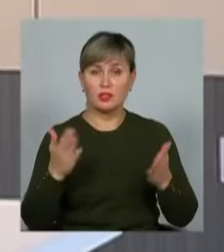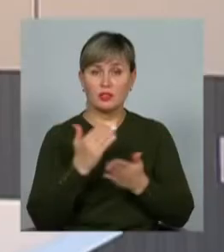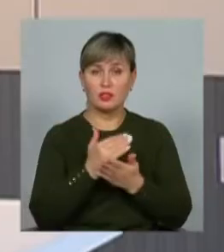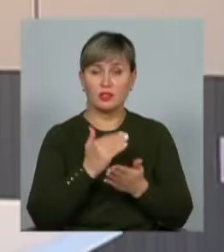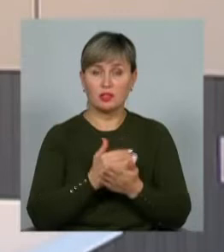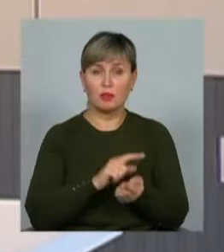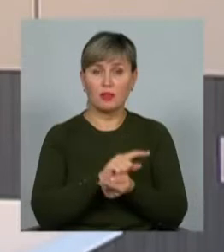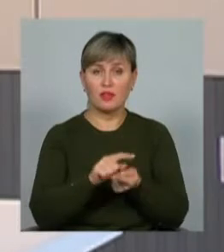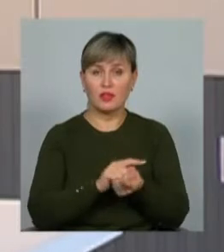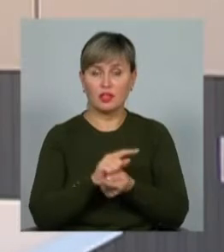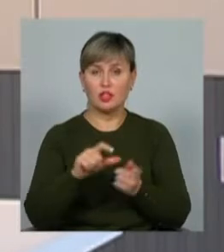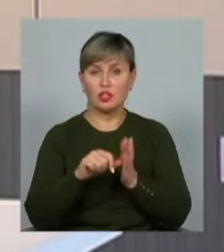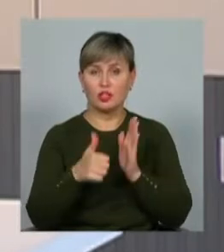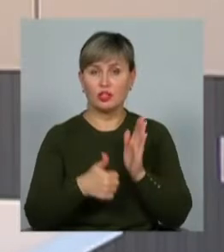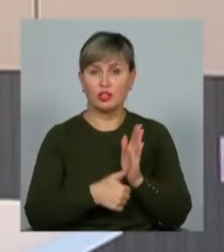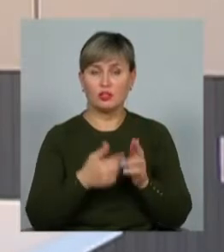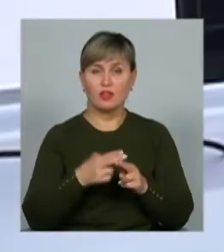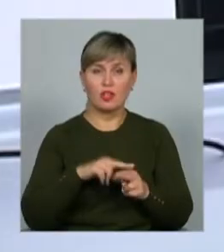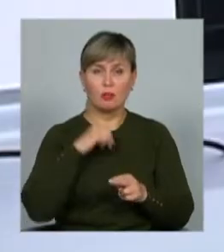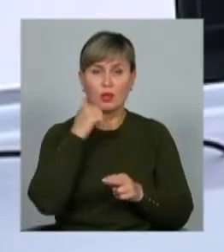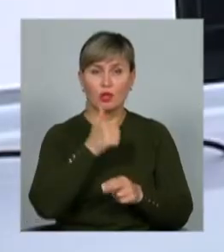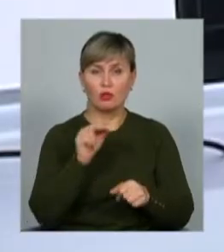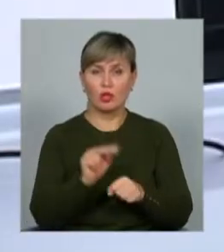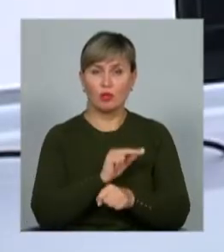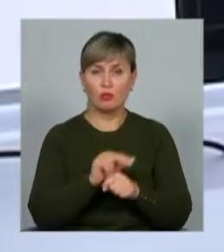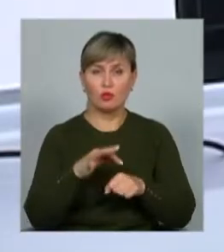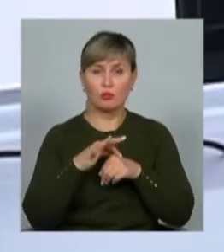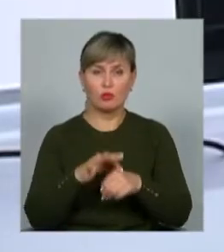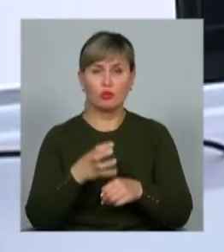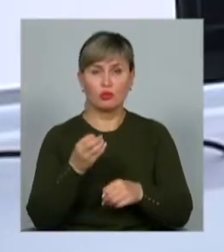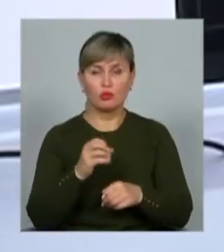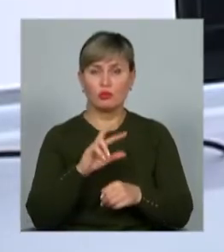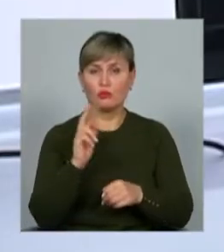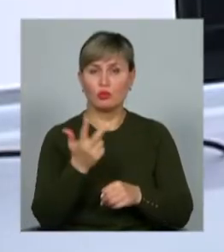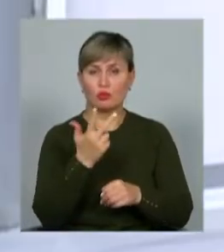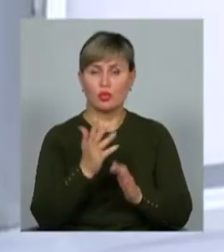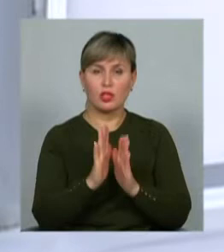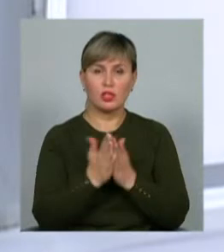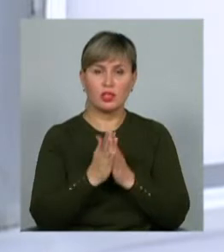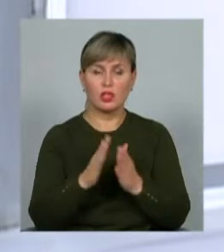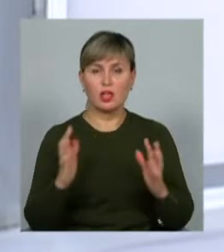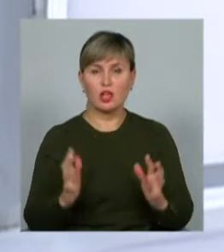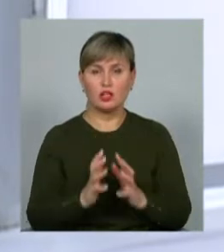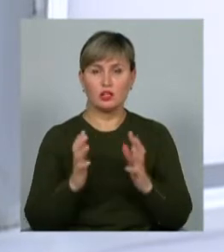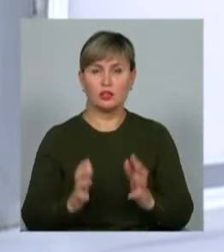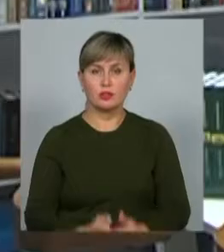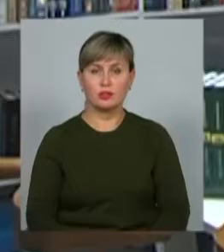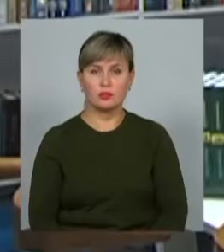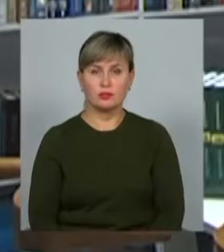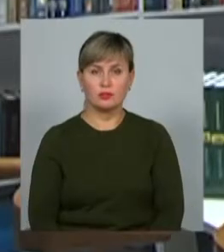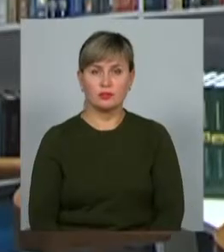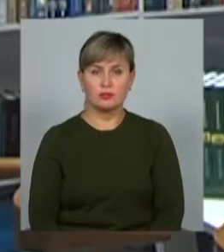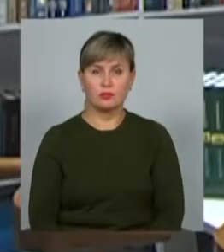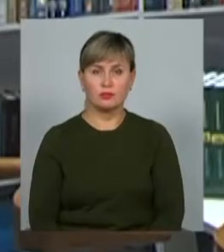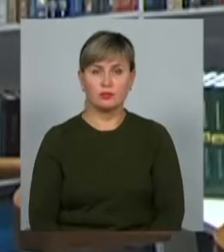системы модернизировано 16. В этом году капитальный ремонт проведут еще в 3 книгохранилищах. Айдана Нураш, Гани Калуев,